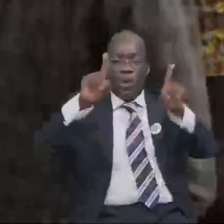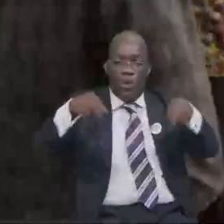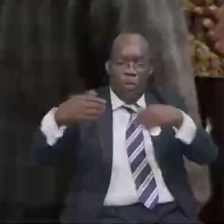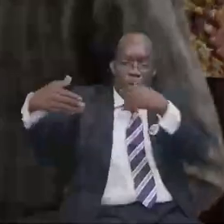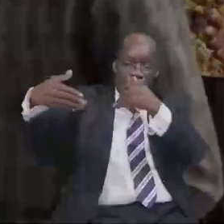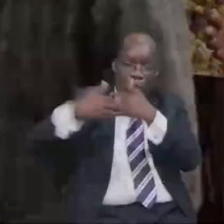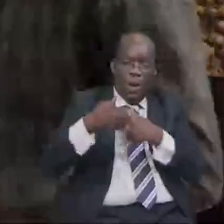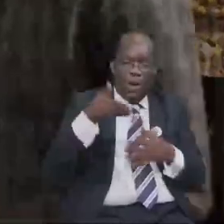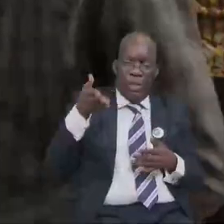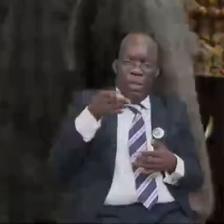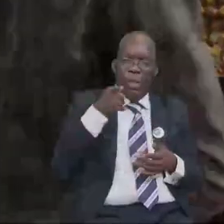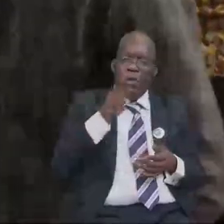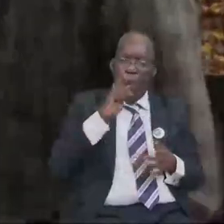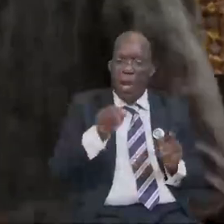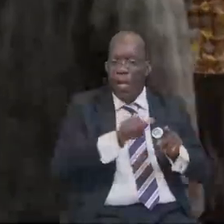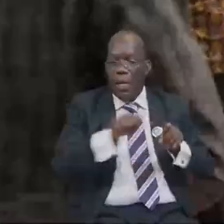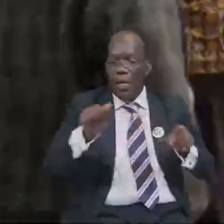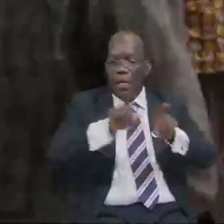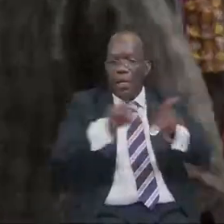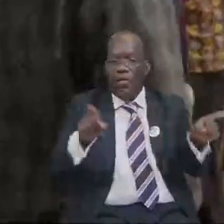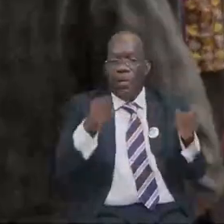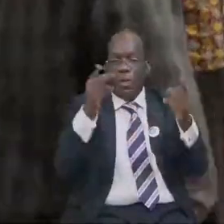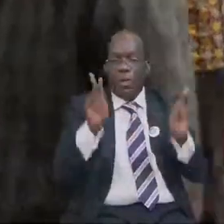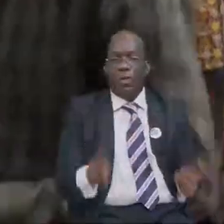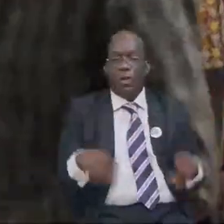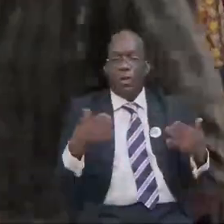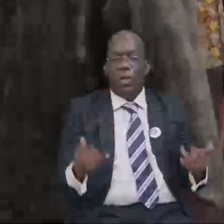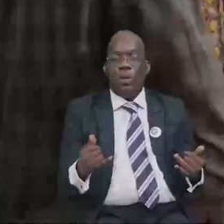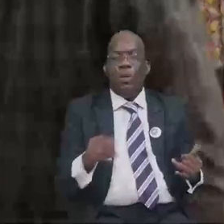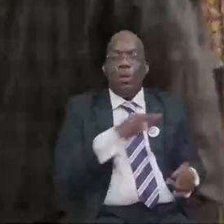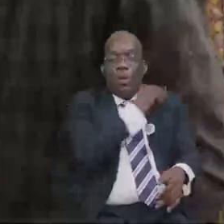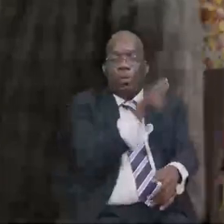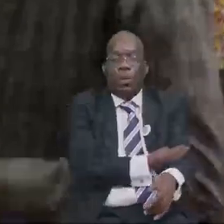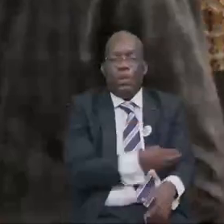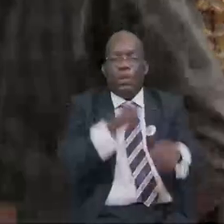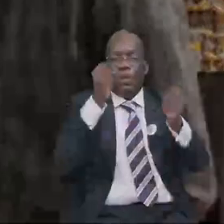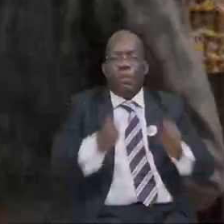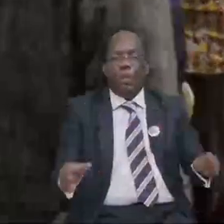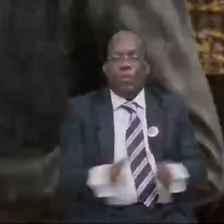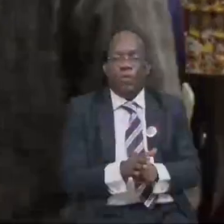Retourne là-bas. Tu es une personne différente maintenant. Puissante.